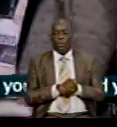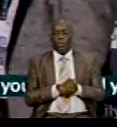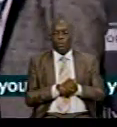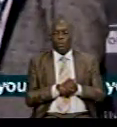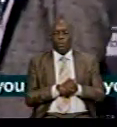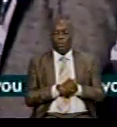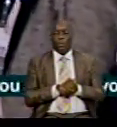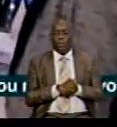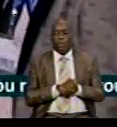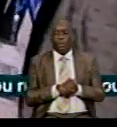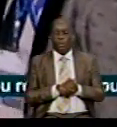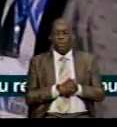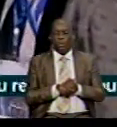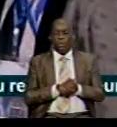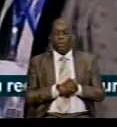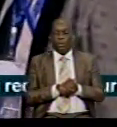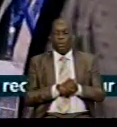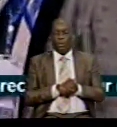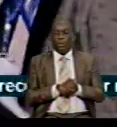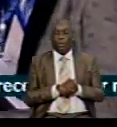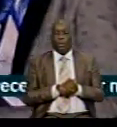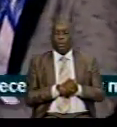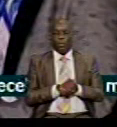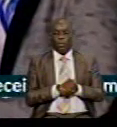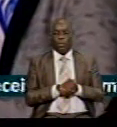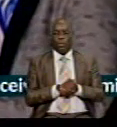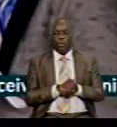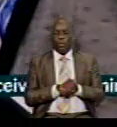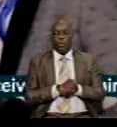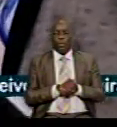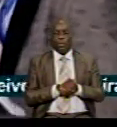Mais ce soir, après la prière de l'homme de Dieu, il a